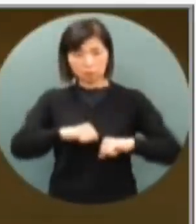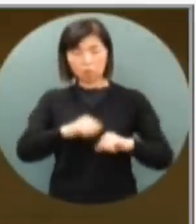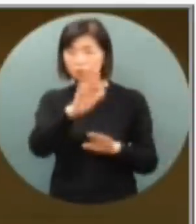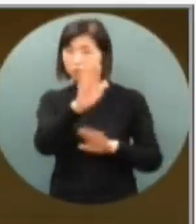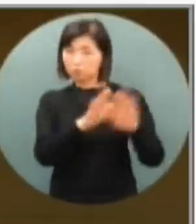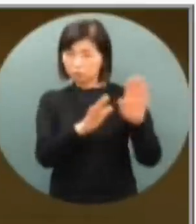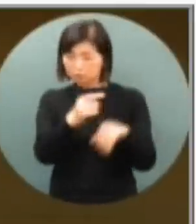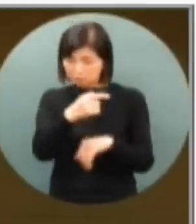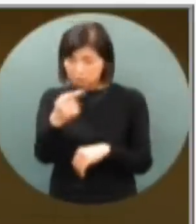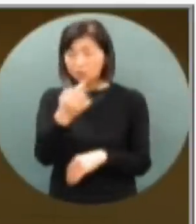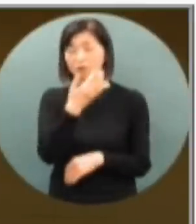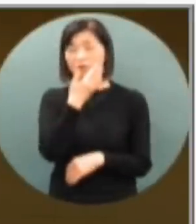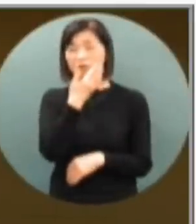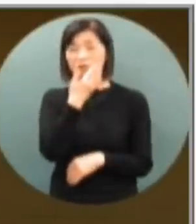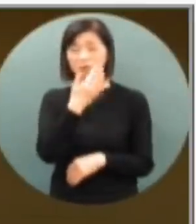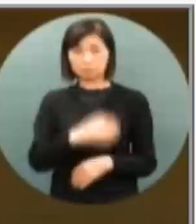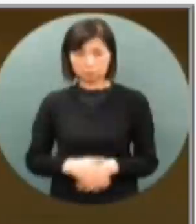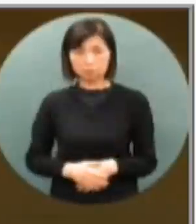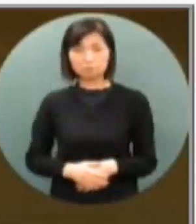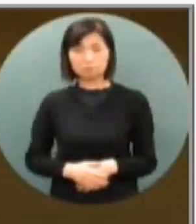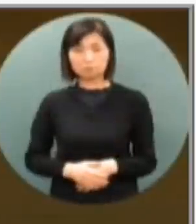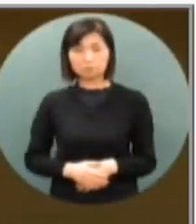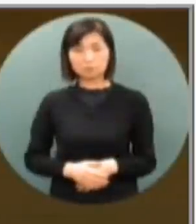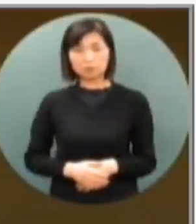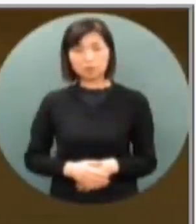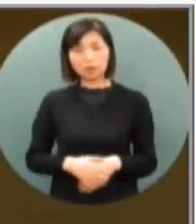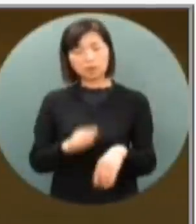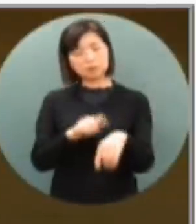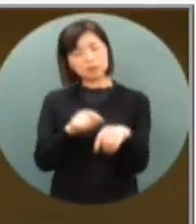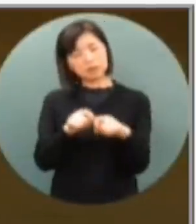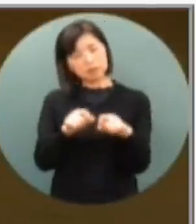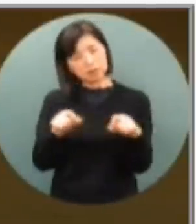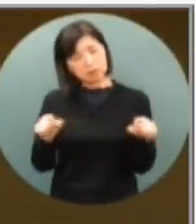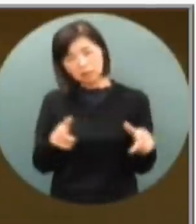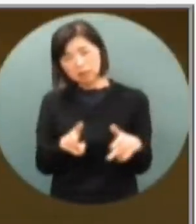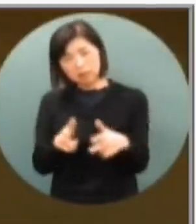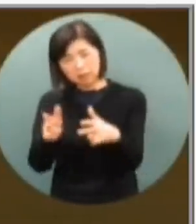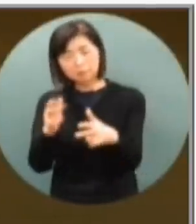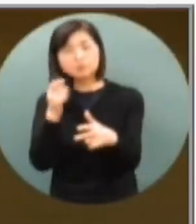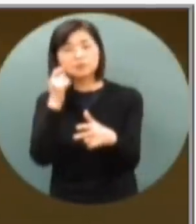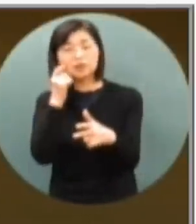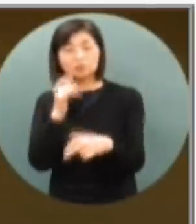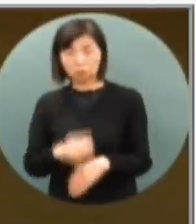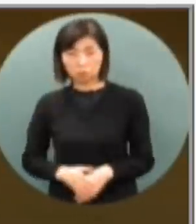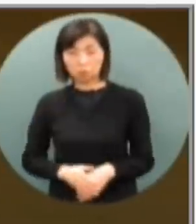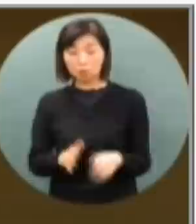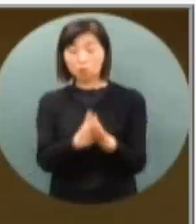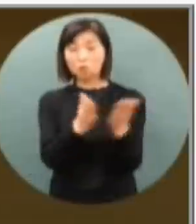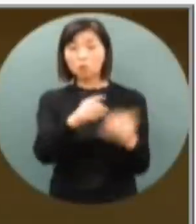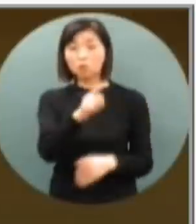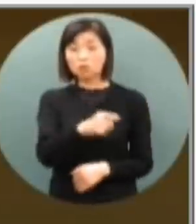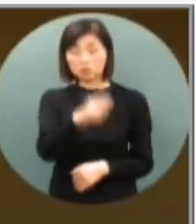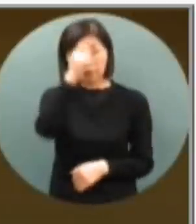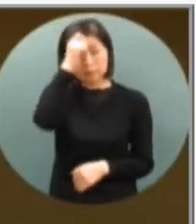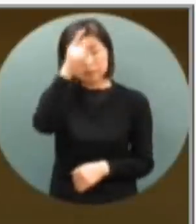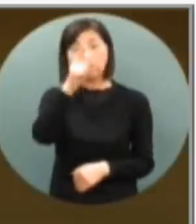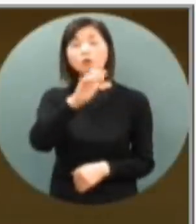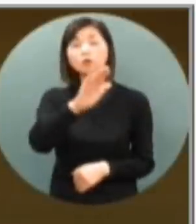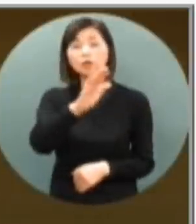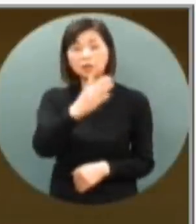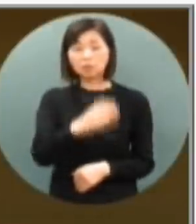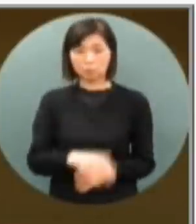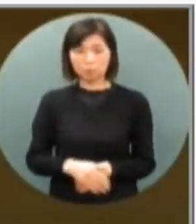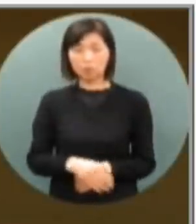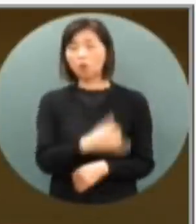、なかなか長旅がちょっと自信がない、あるいはご本人はご希望されてますけれども、やはりご夫妻でどう